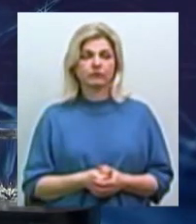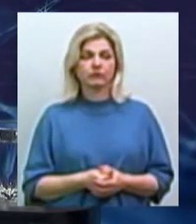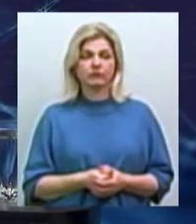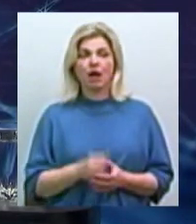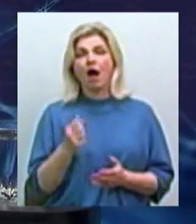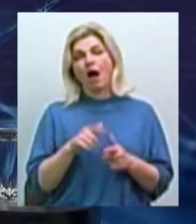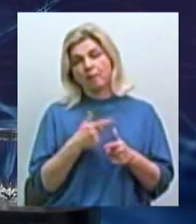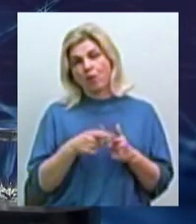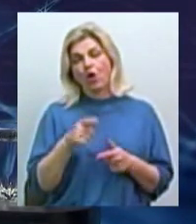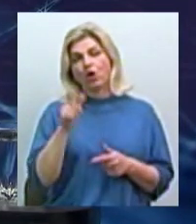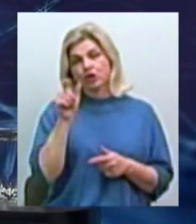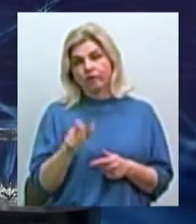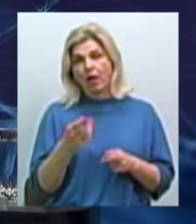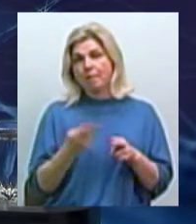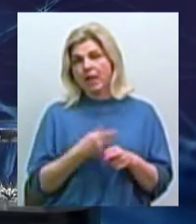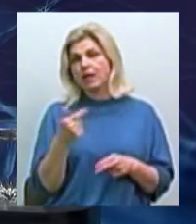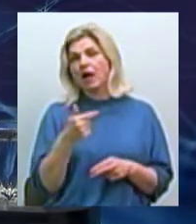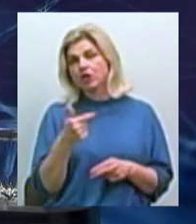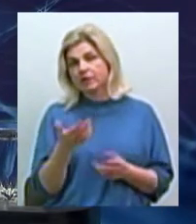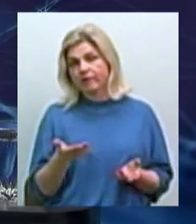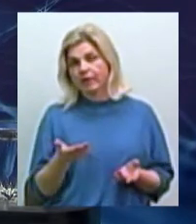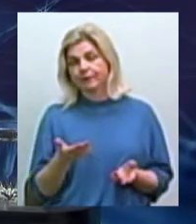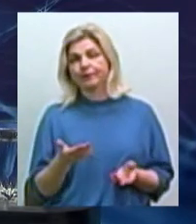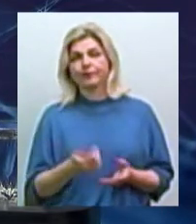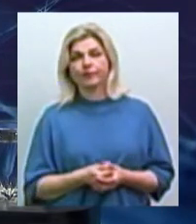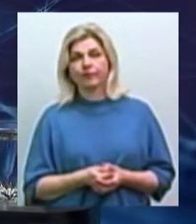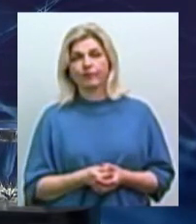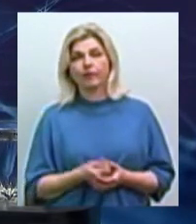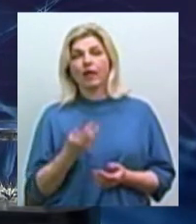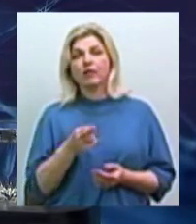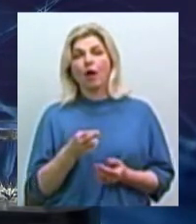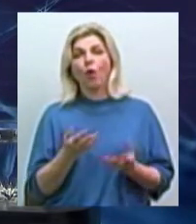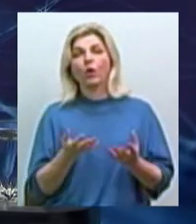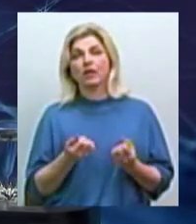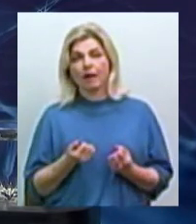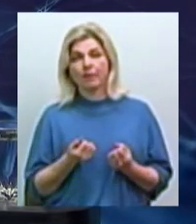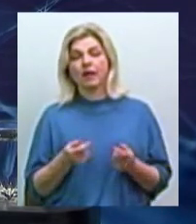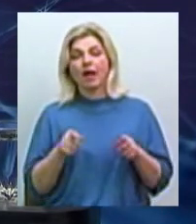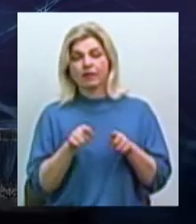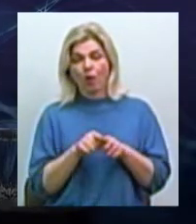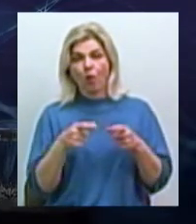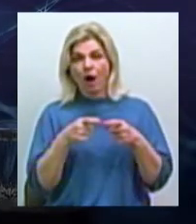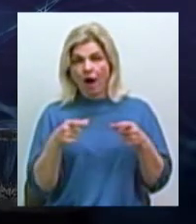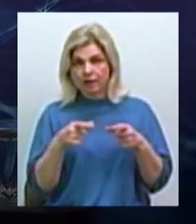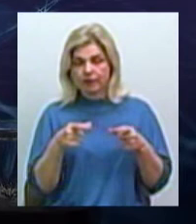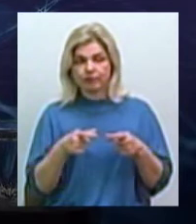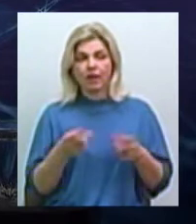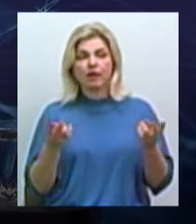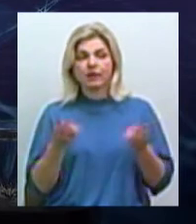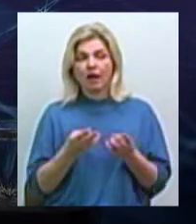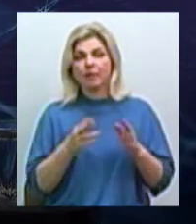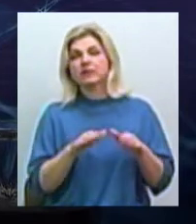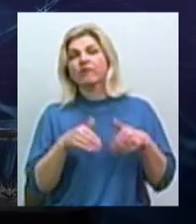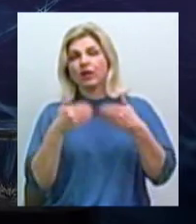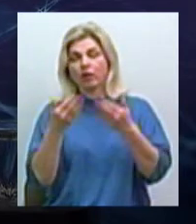особою без громадянства. В такому разі для отримання зазначеної ID-карти треба